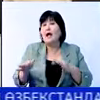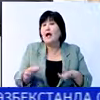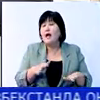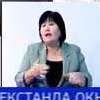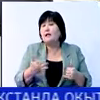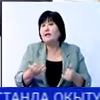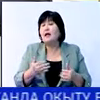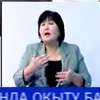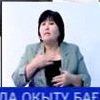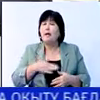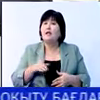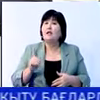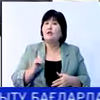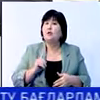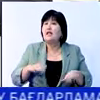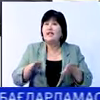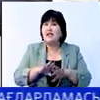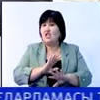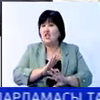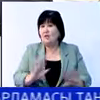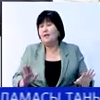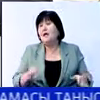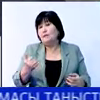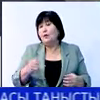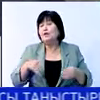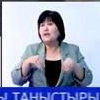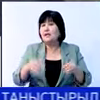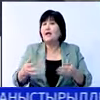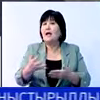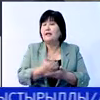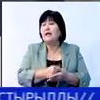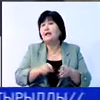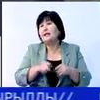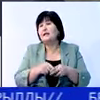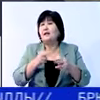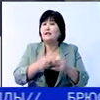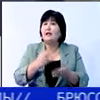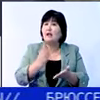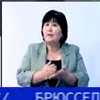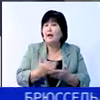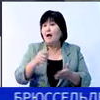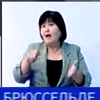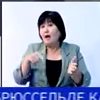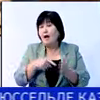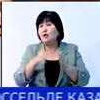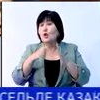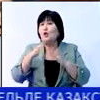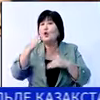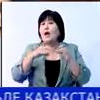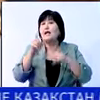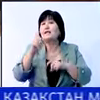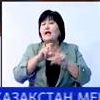берекетін бәрекелді дегіздер деңгейде емес. Еткен тірлікті етектен тартар тұстарда бар. Мәселен, қалада үй құрылыс